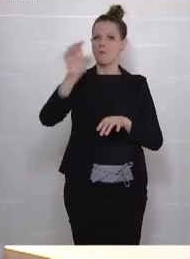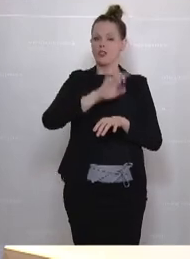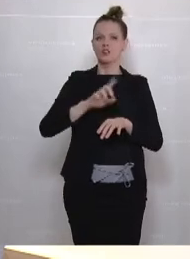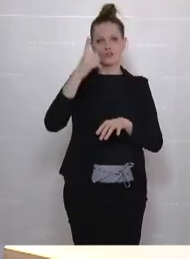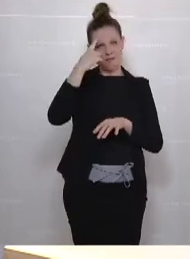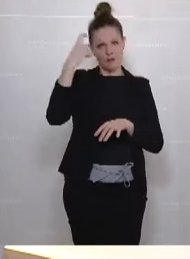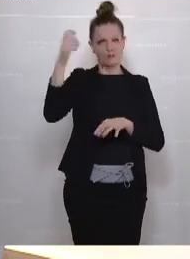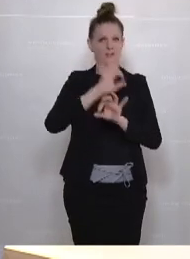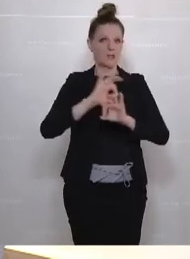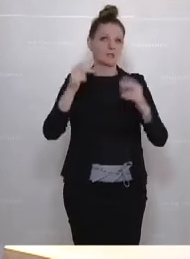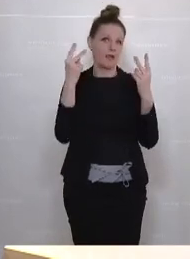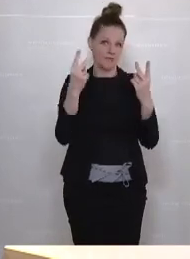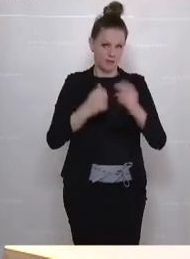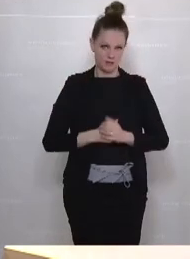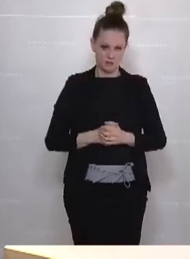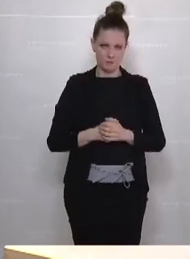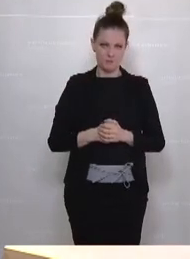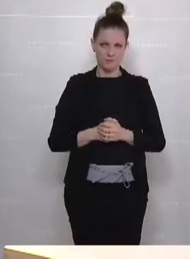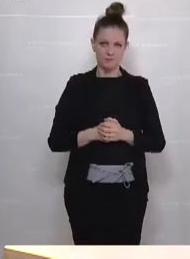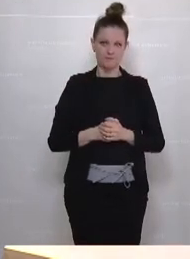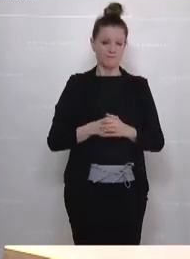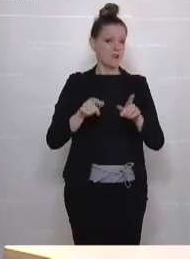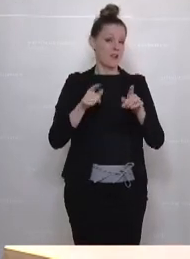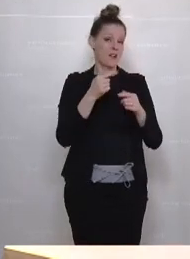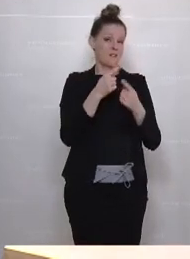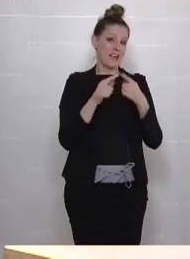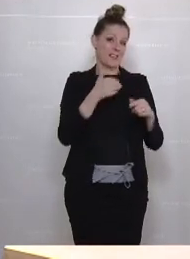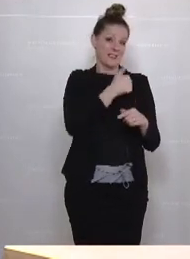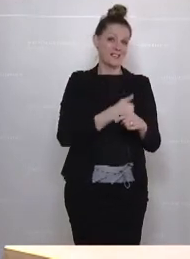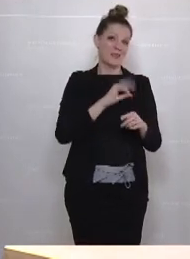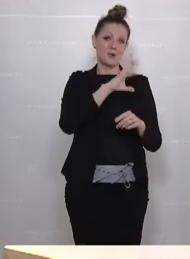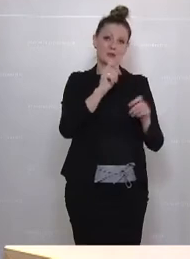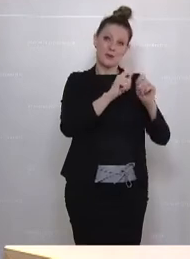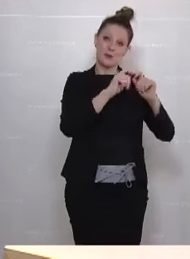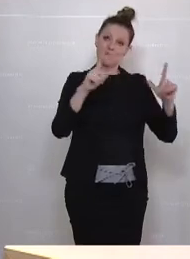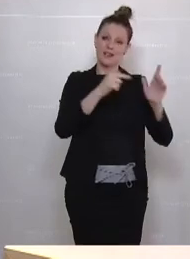ist. Auf der anderen Seite hat man versucht, schöne Bilder zu konstruieren, indem sich ein